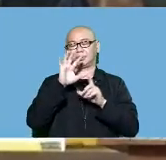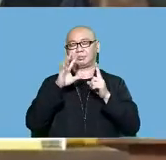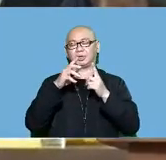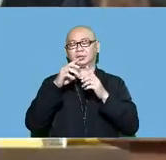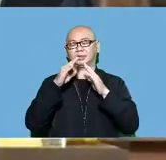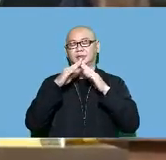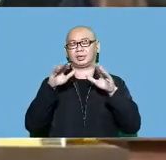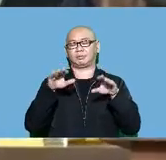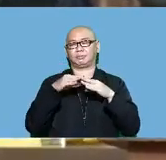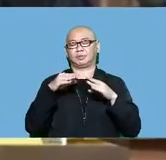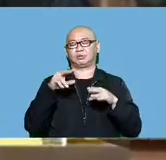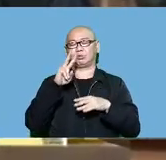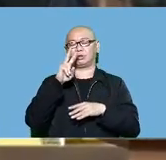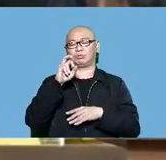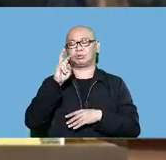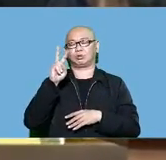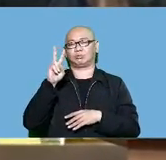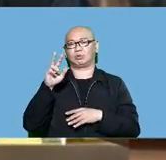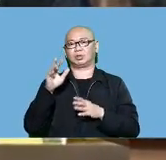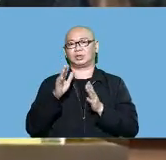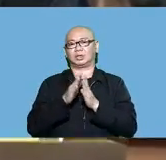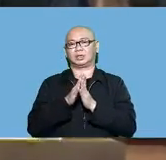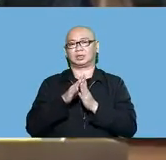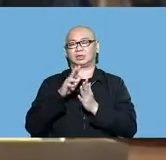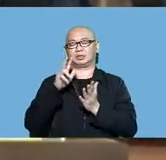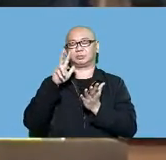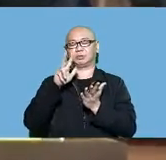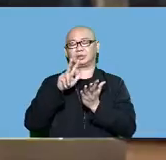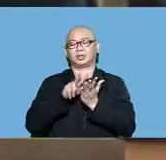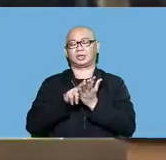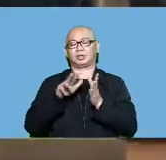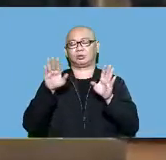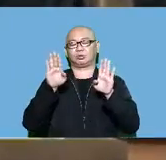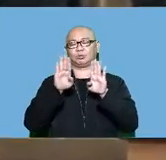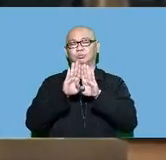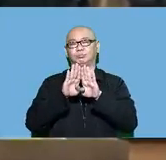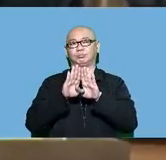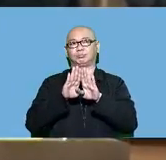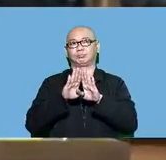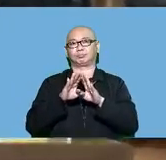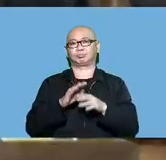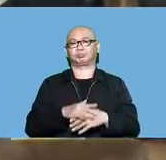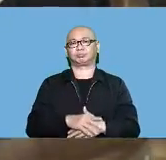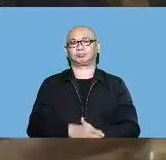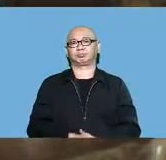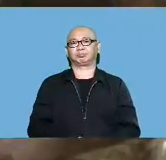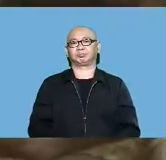15 Desember 2022 dengan resmi saya tutup.